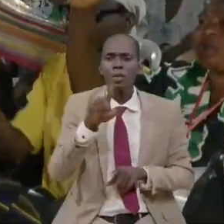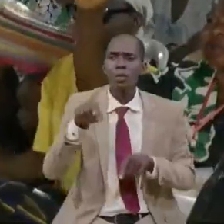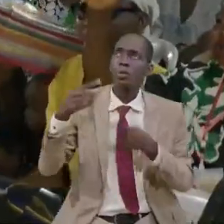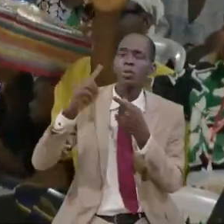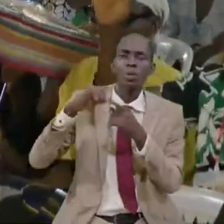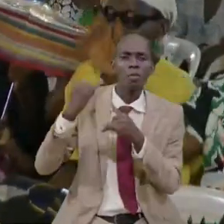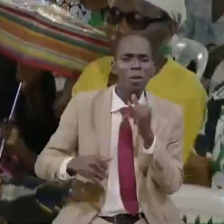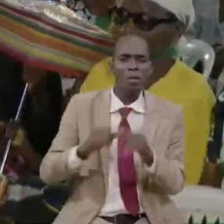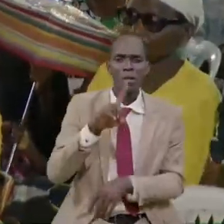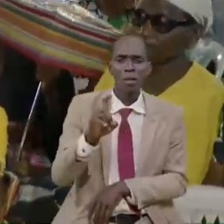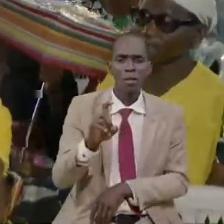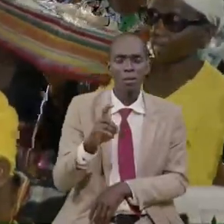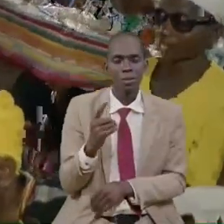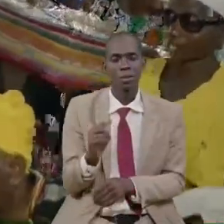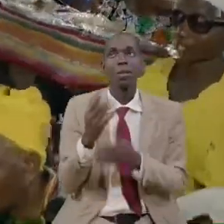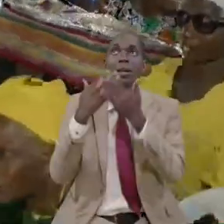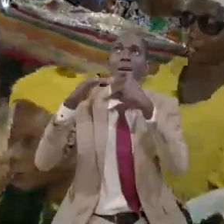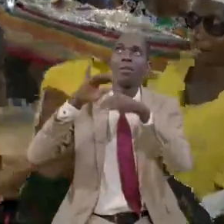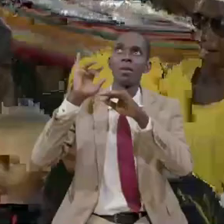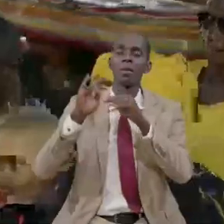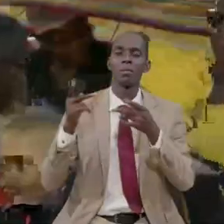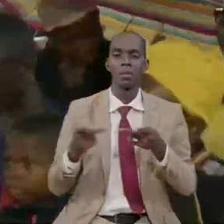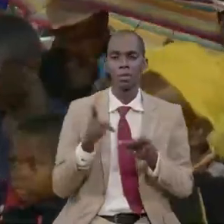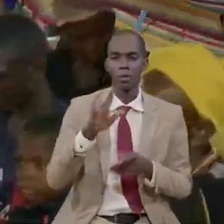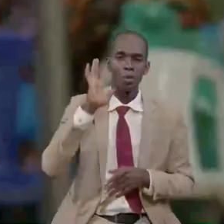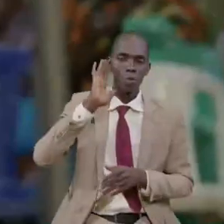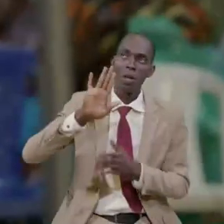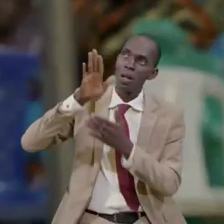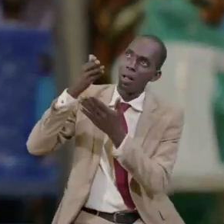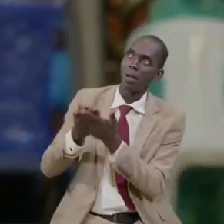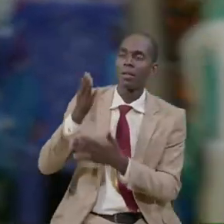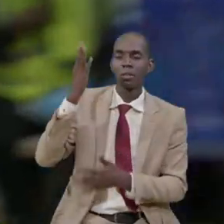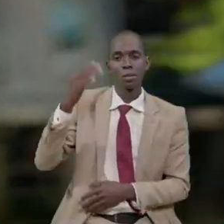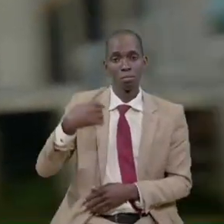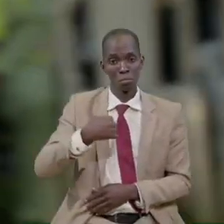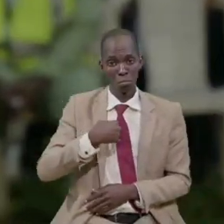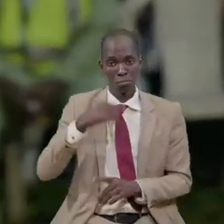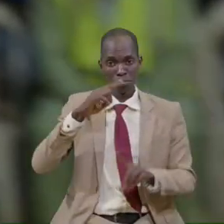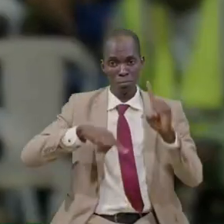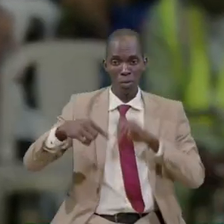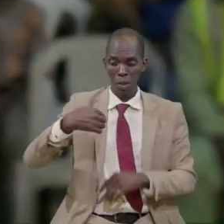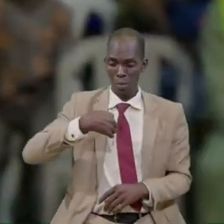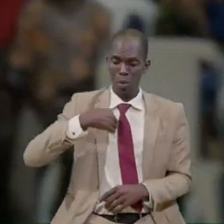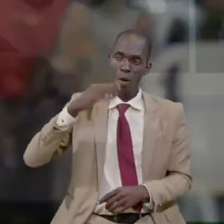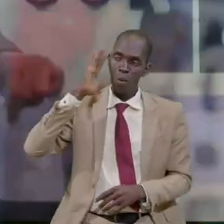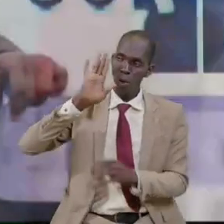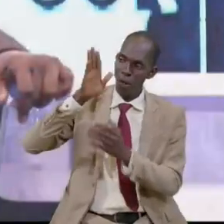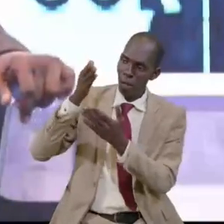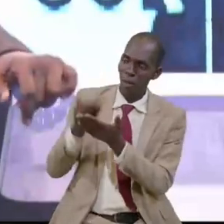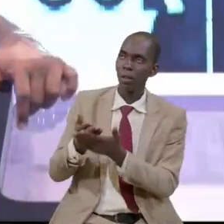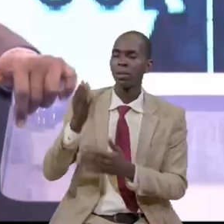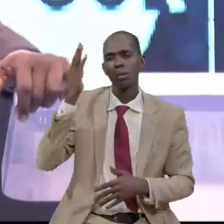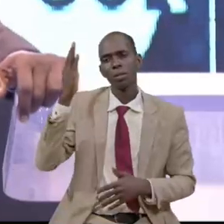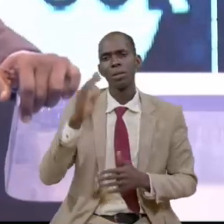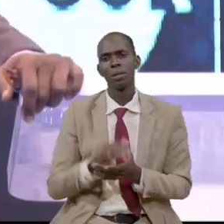finalement? Vous y irez. J'y serai par la grâce.